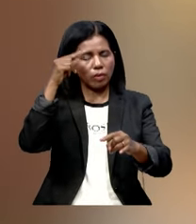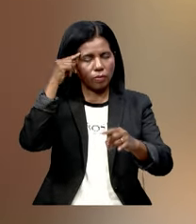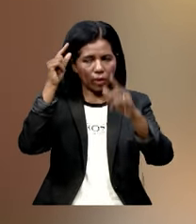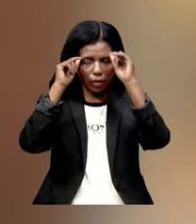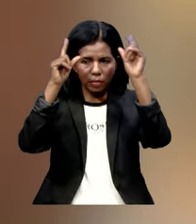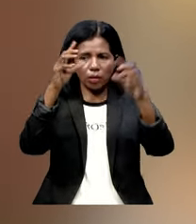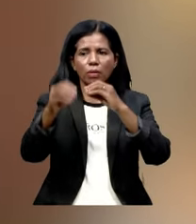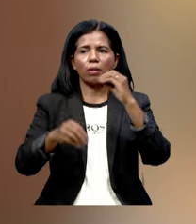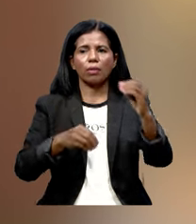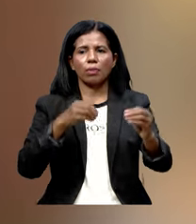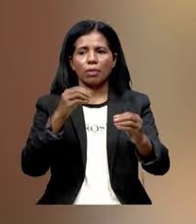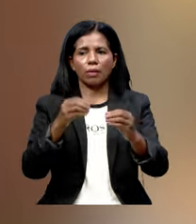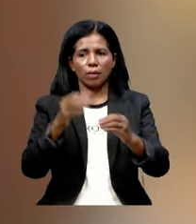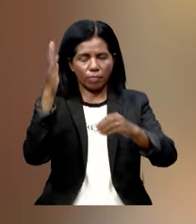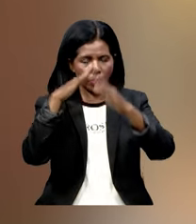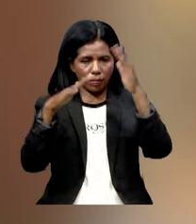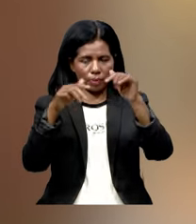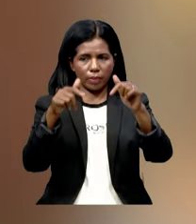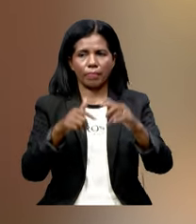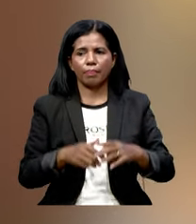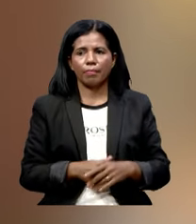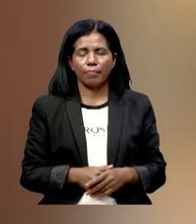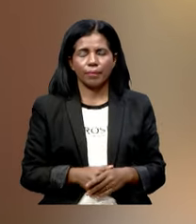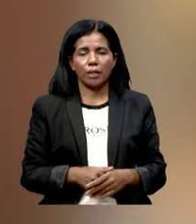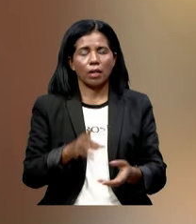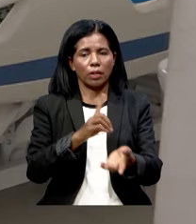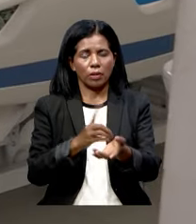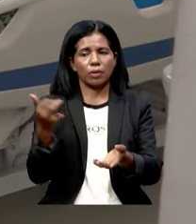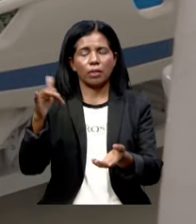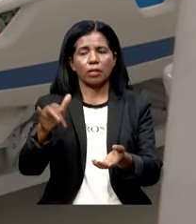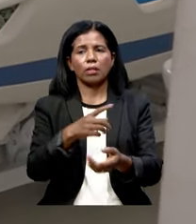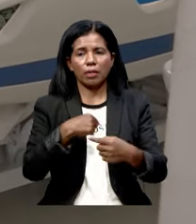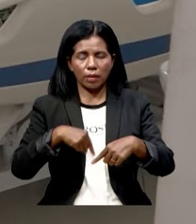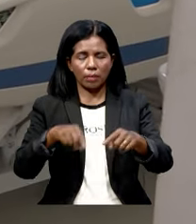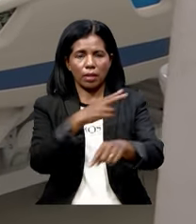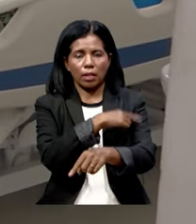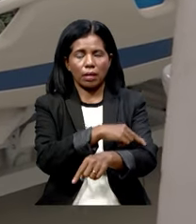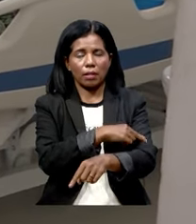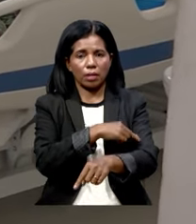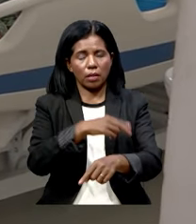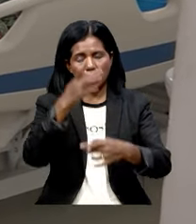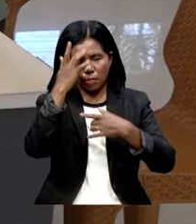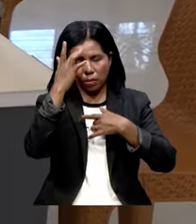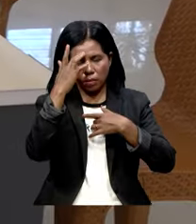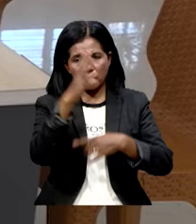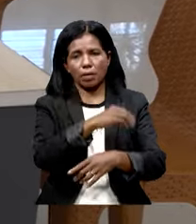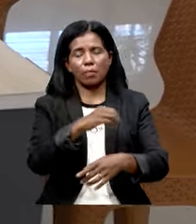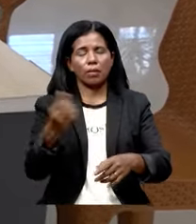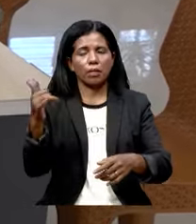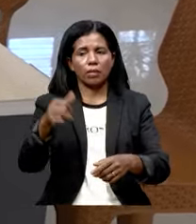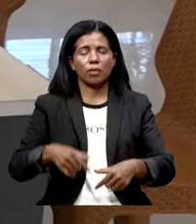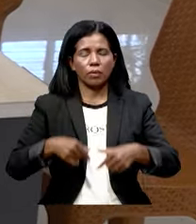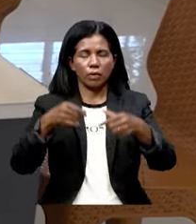kenapa problema hirak ni. Além de ne doutor Sira nebe halo tratamento ba paciente Sira ia pantai Kuala Lumpur fo